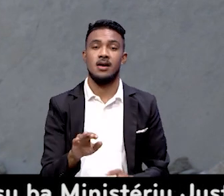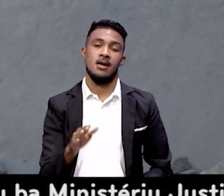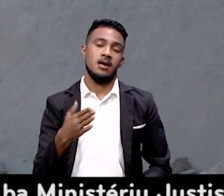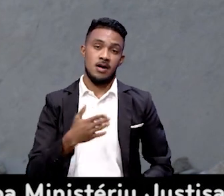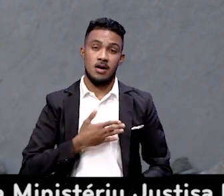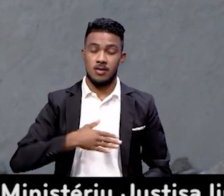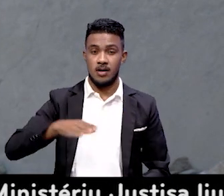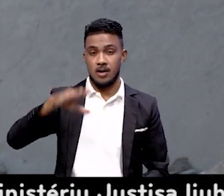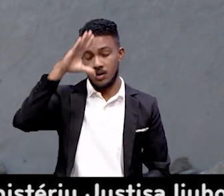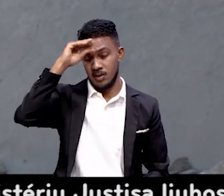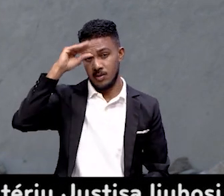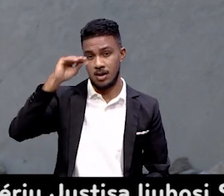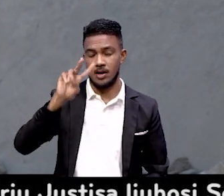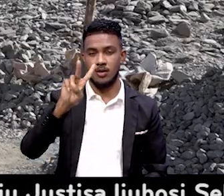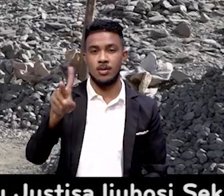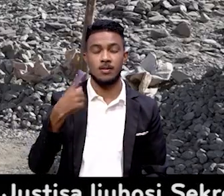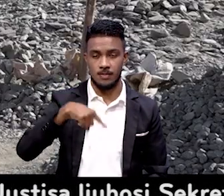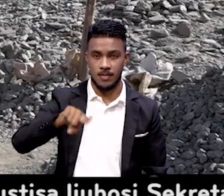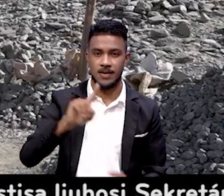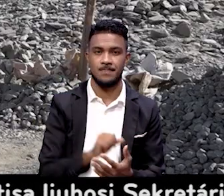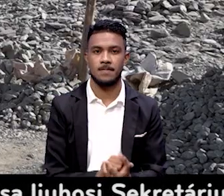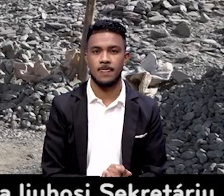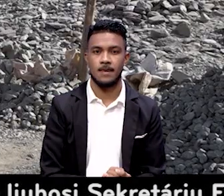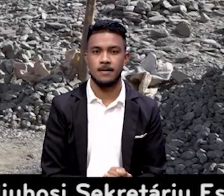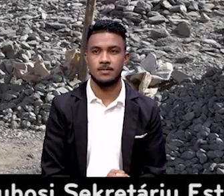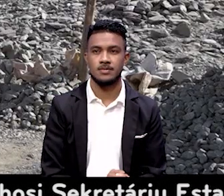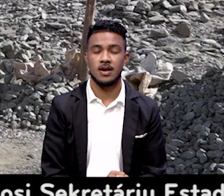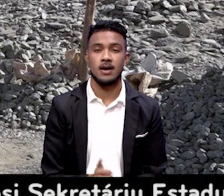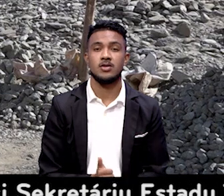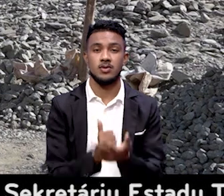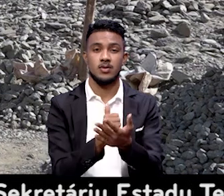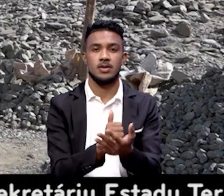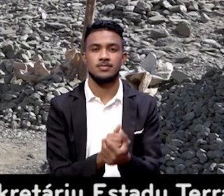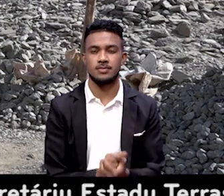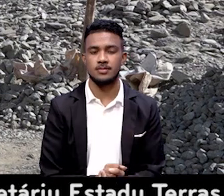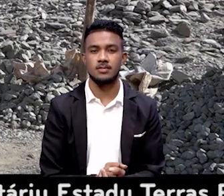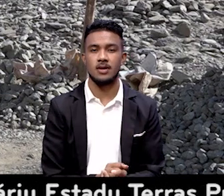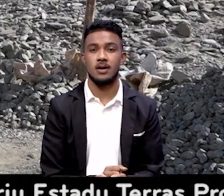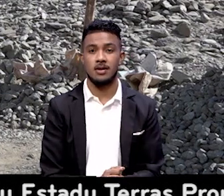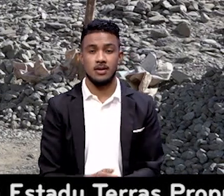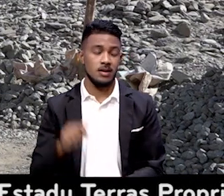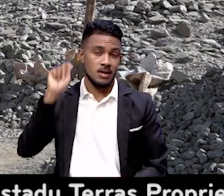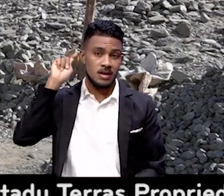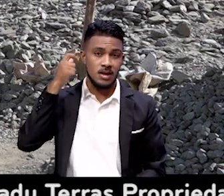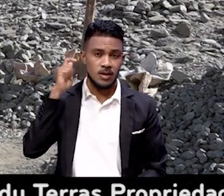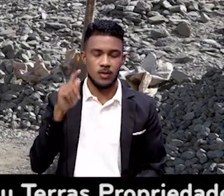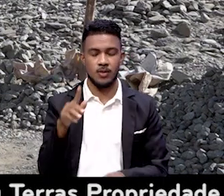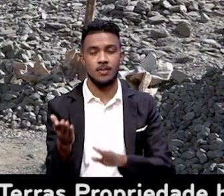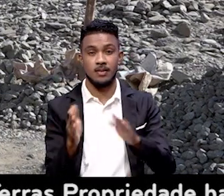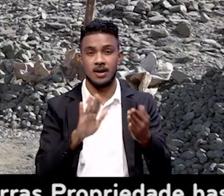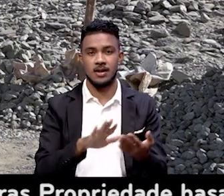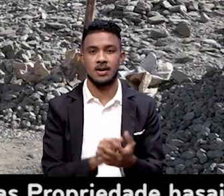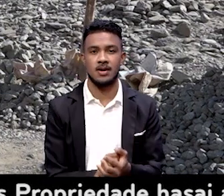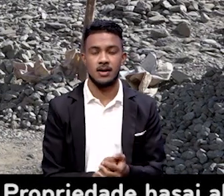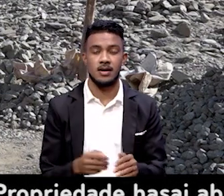pa kai ku aku di de kut katua sene be abu hate ne be hane sang tiumatibiang ne tiumatibiang